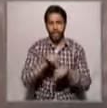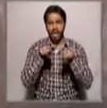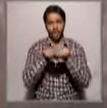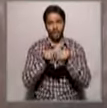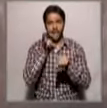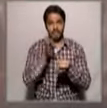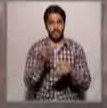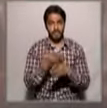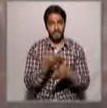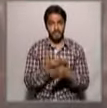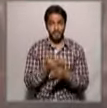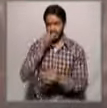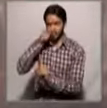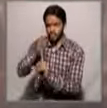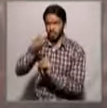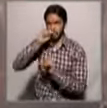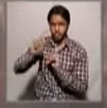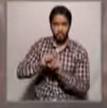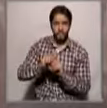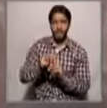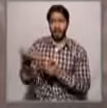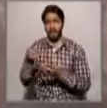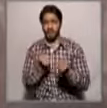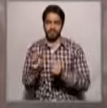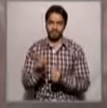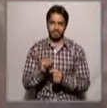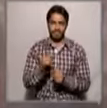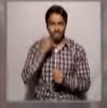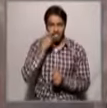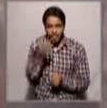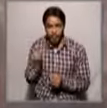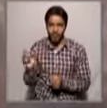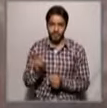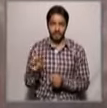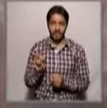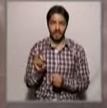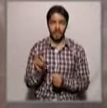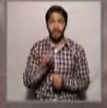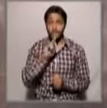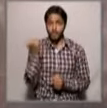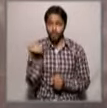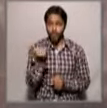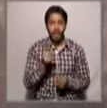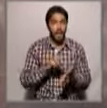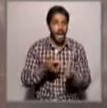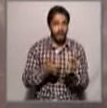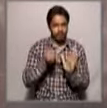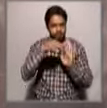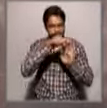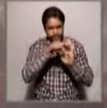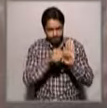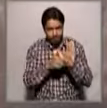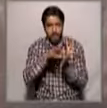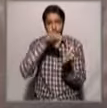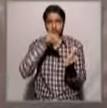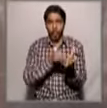كده. كلام مش في باب التنازع، خلاص لما وصلنا إلى باب التنازع الكلام ده بيأتي بعدين، لكن هو بناية المجالس العرفية